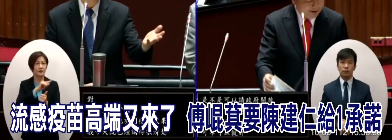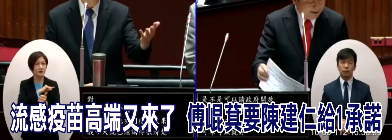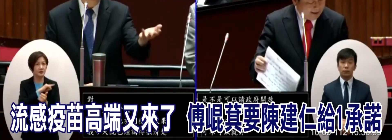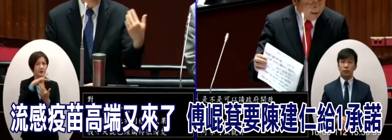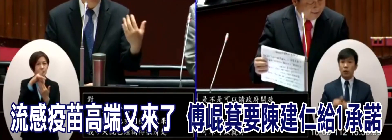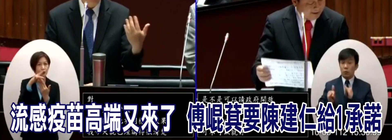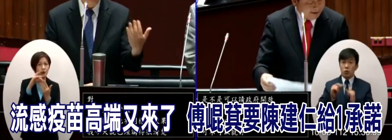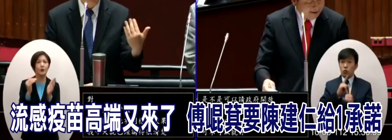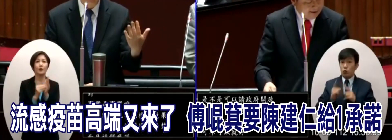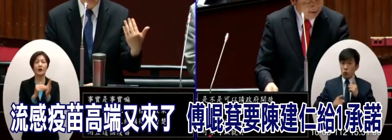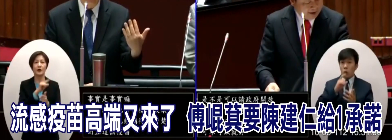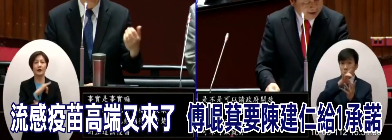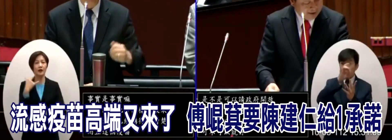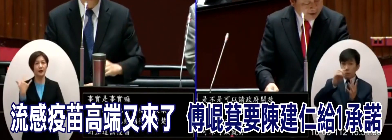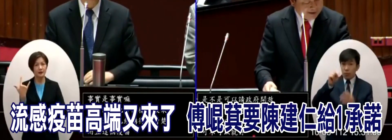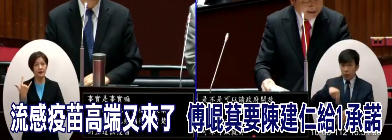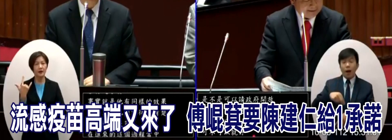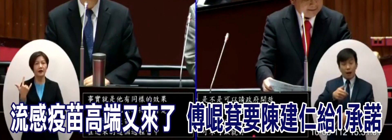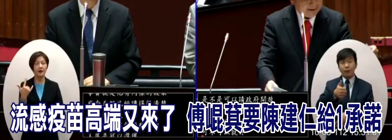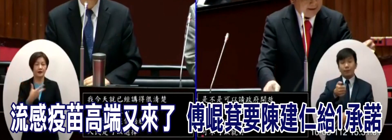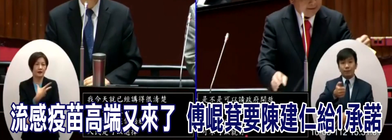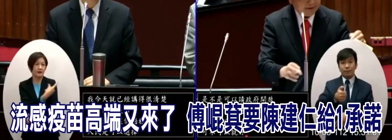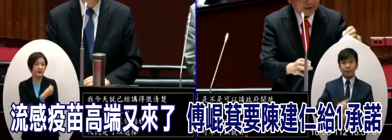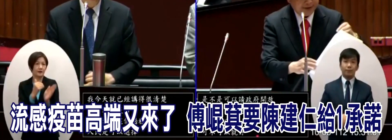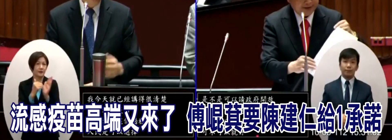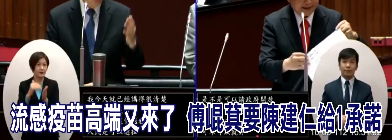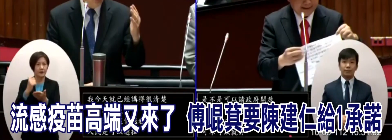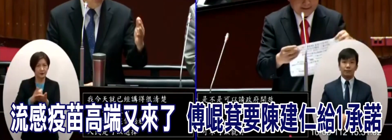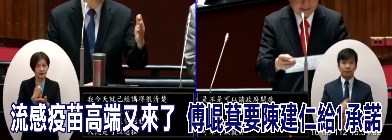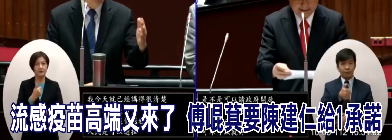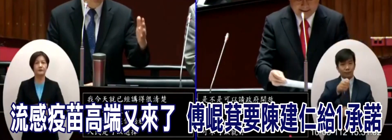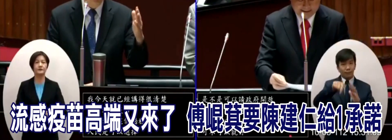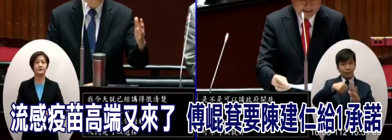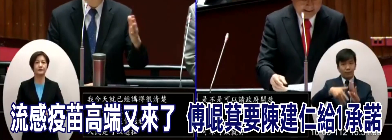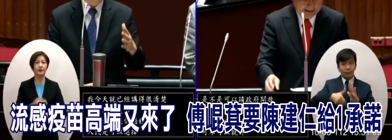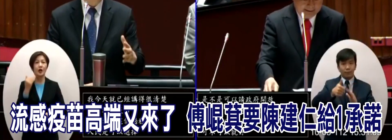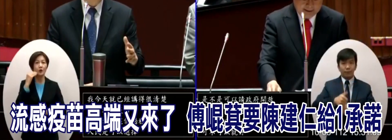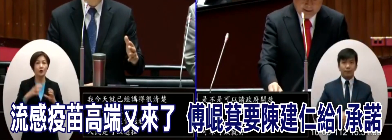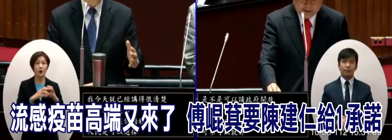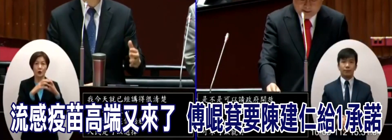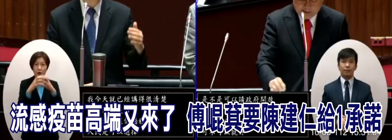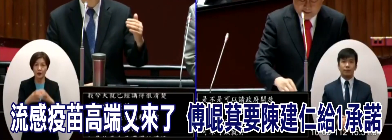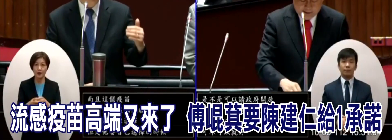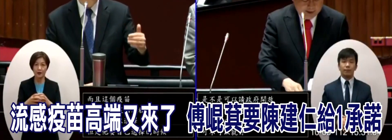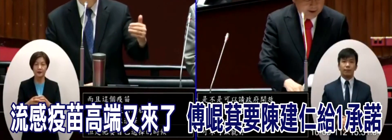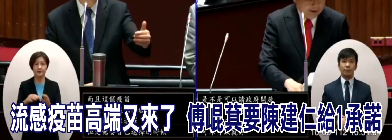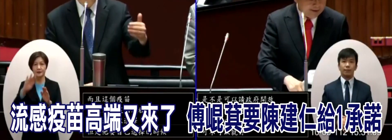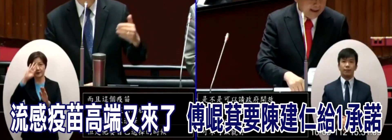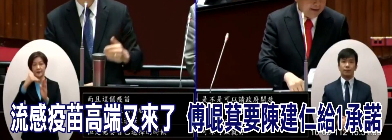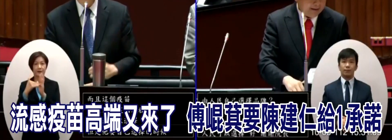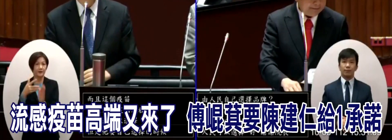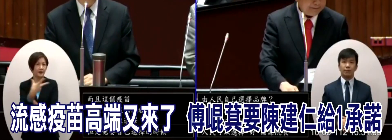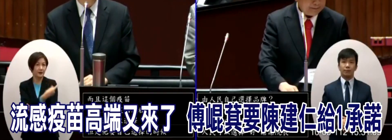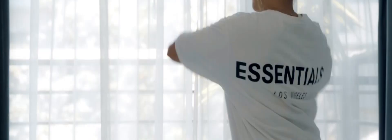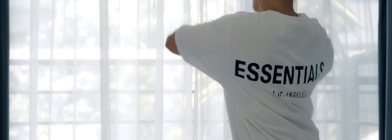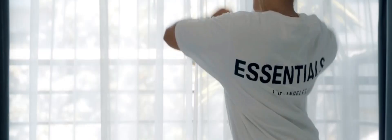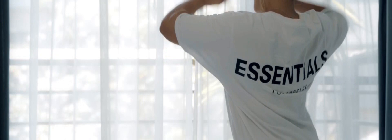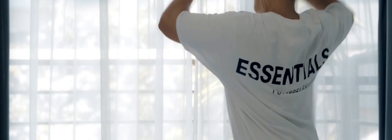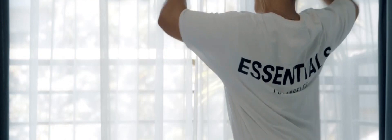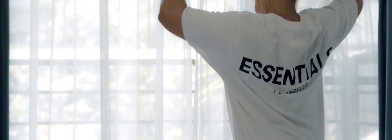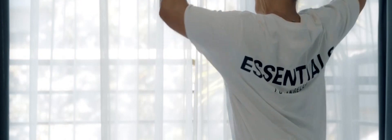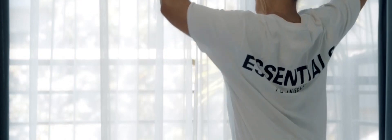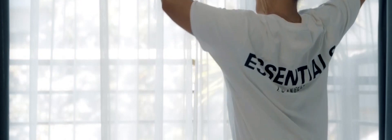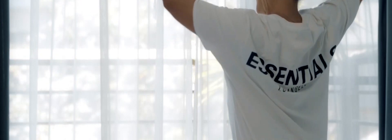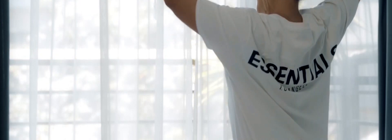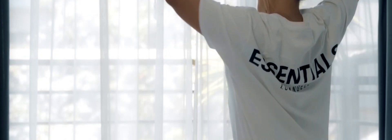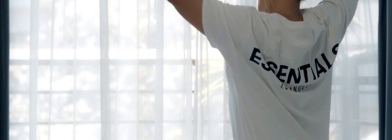民可以 等待这一个疫苗来的时间。 好，谢谢 院长。所以如果是集体接种的时候呢，那当然就会比较。